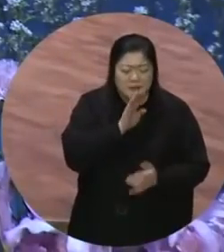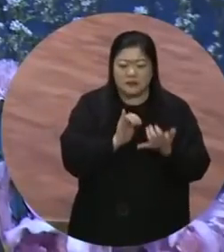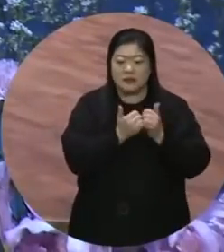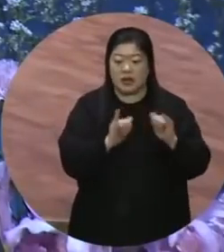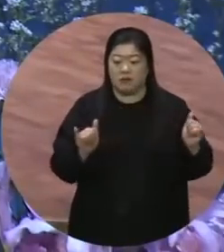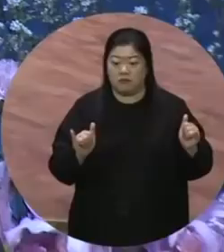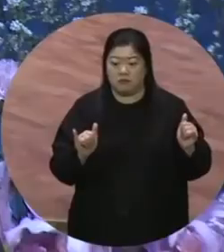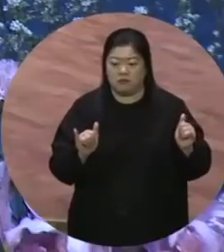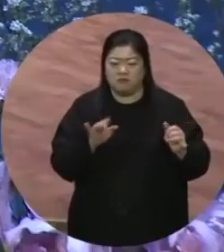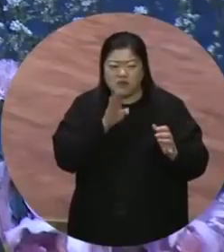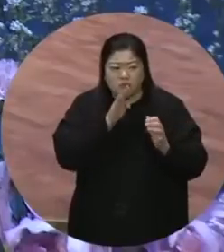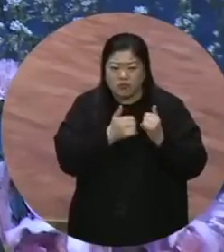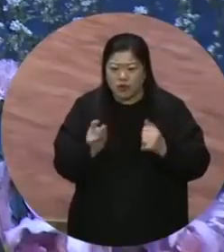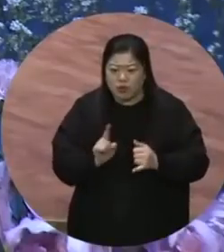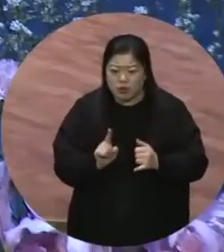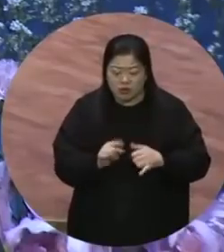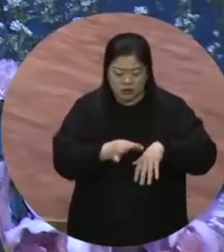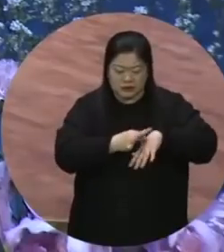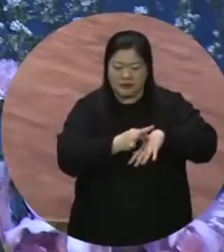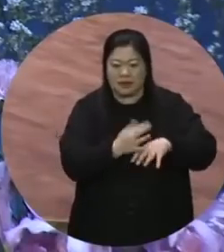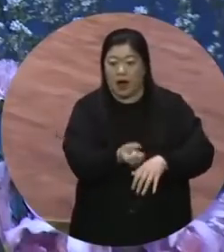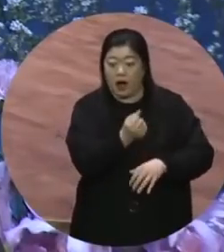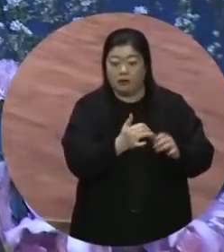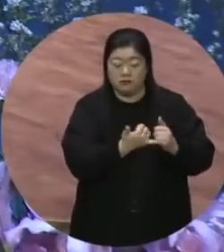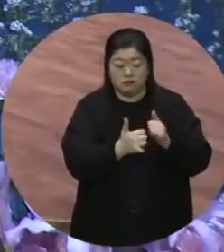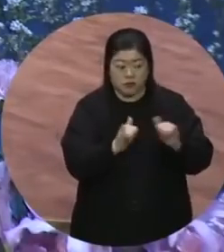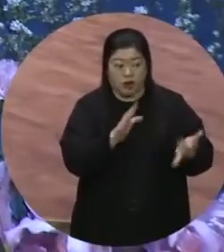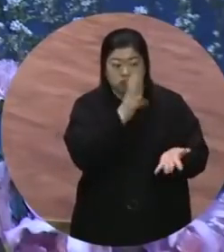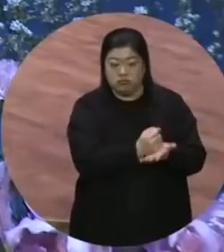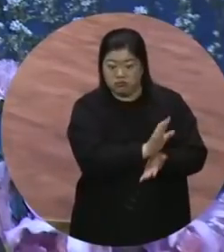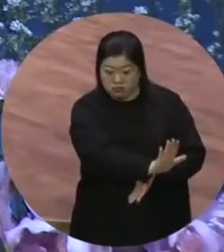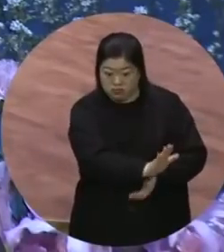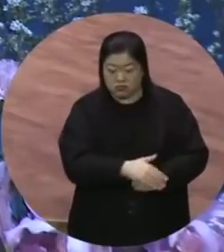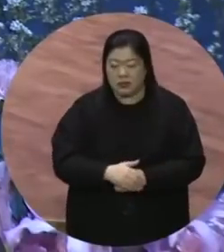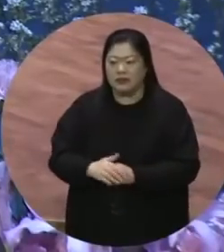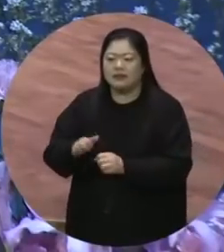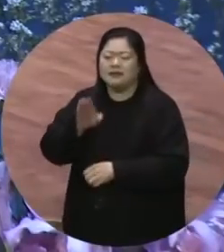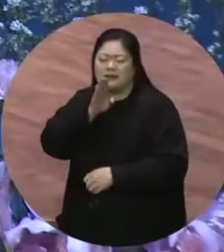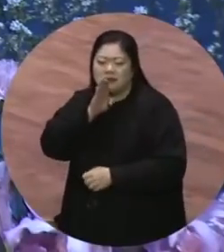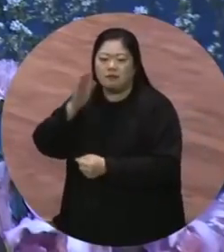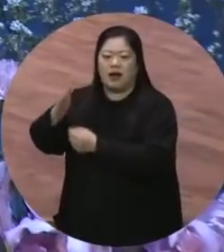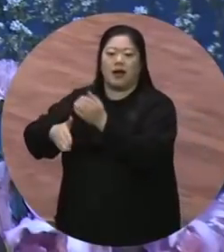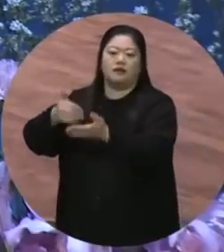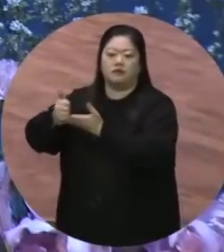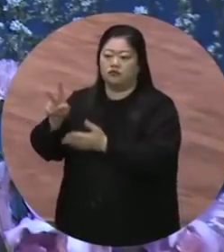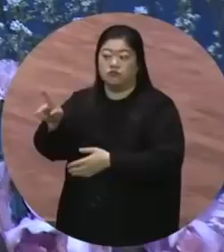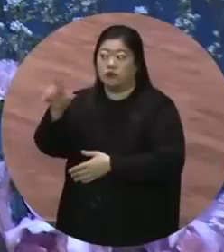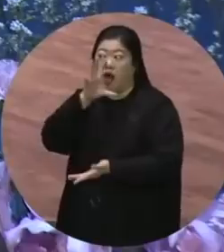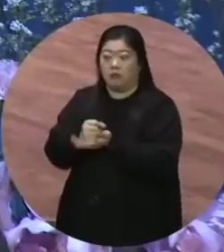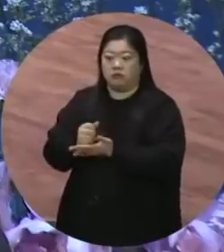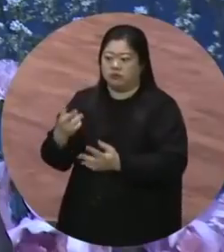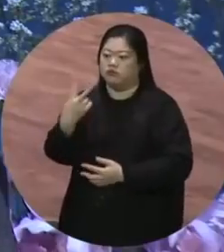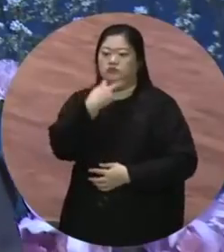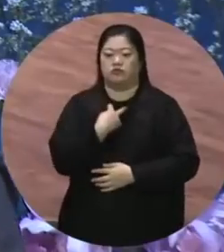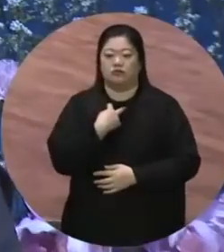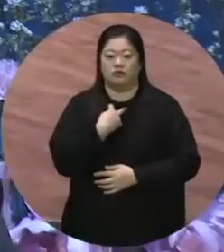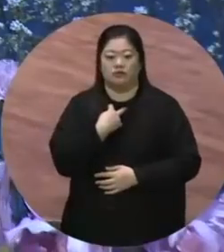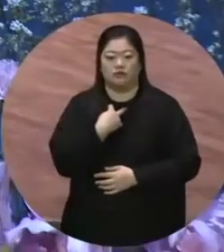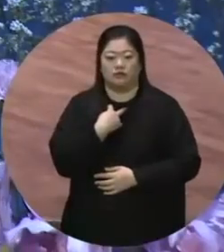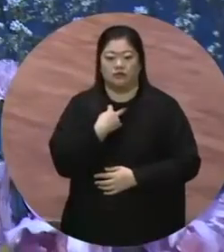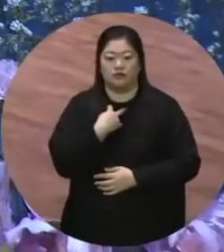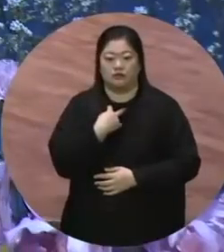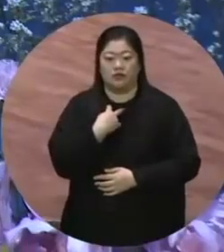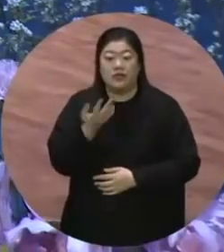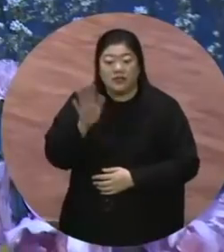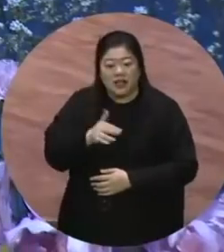100% 참 하나님이시다. 100% 그래서 여기서 헷갈리면 안 돼요. 그런데 신학적으로 이